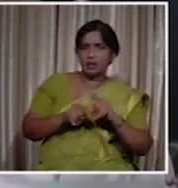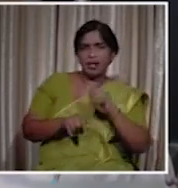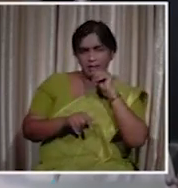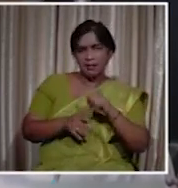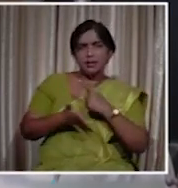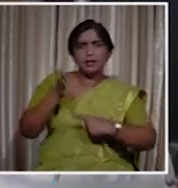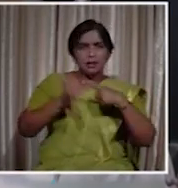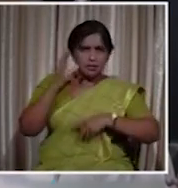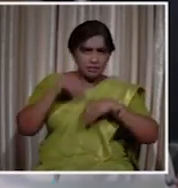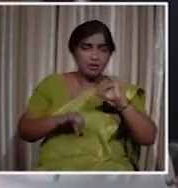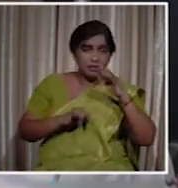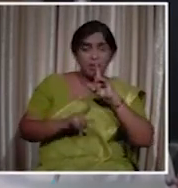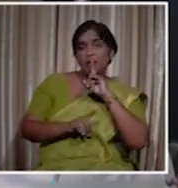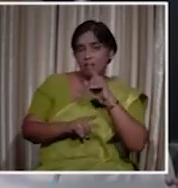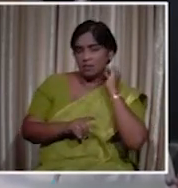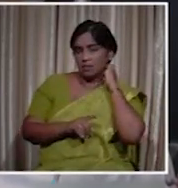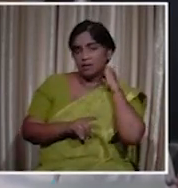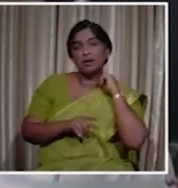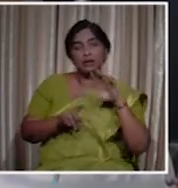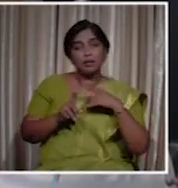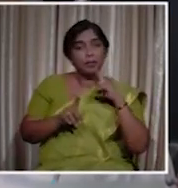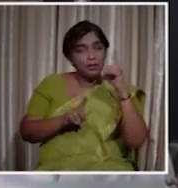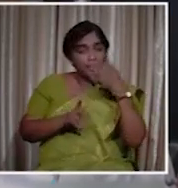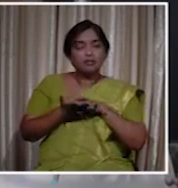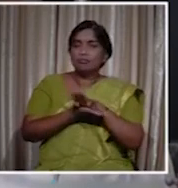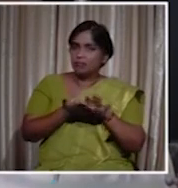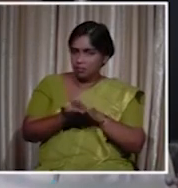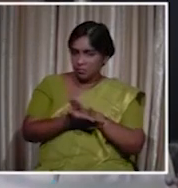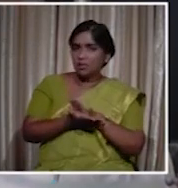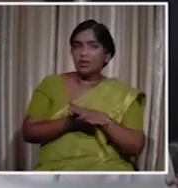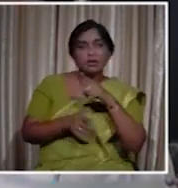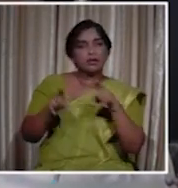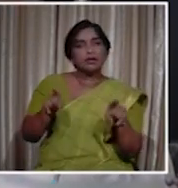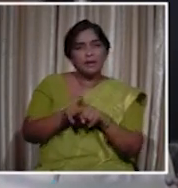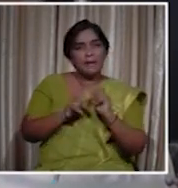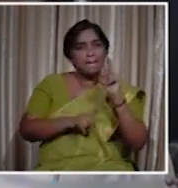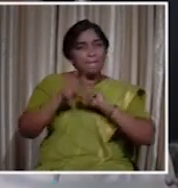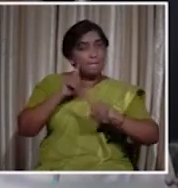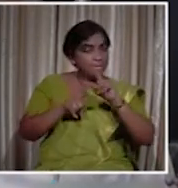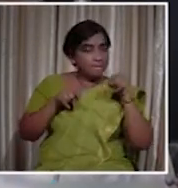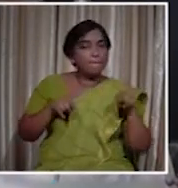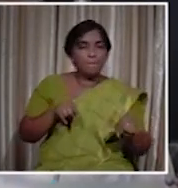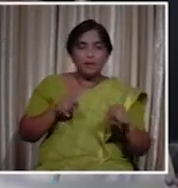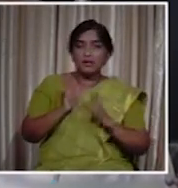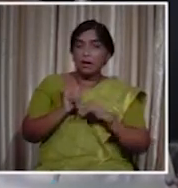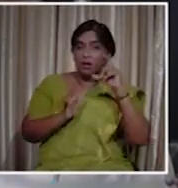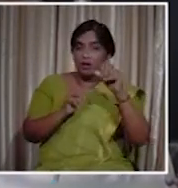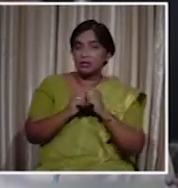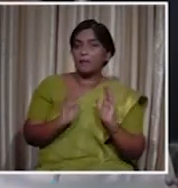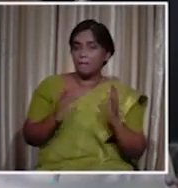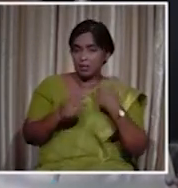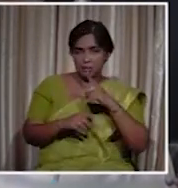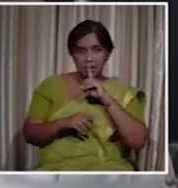ඡන්දයක් තිබ්බ කියලා රට අහන්න යනවා. ඉතින් අපි ඉස්සෙල්ලා මේක හදාගමු. ඒ නිසා තමයි පාර්ලිමේන්තු ජාතික සභාව ඇති කරන්න